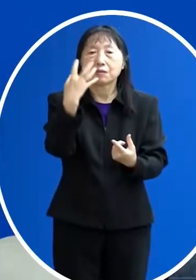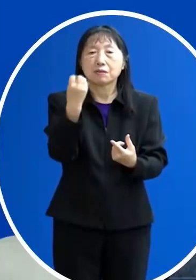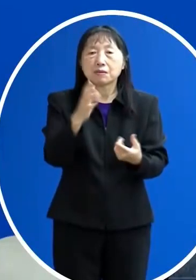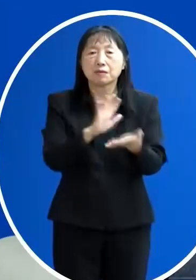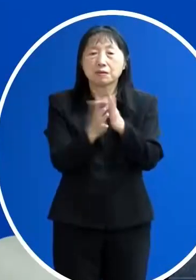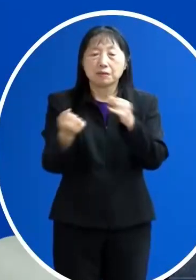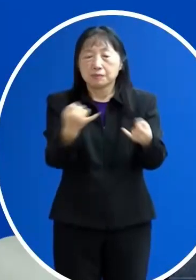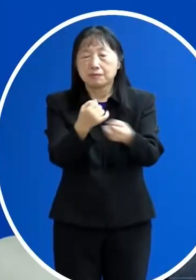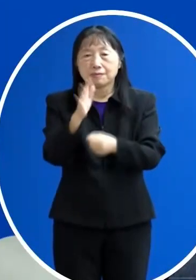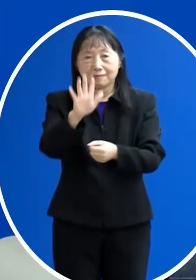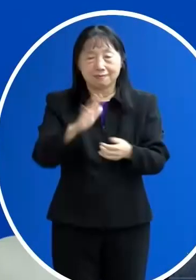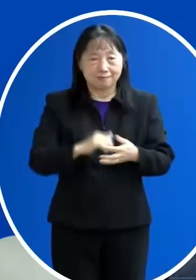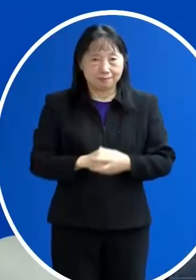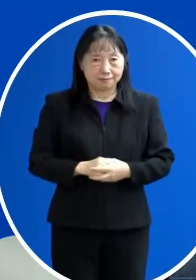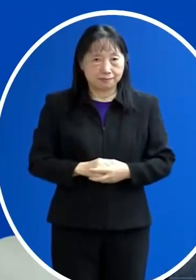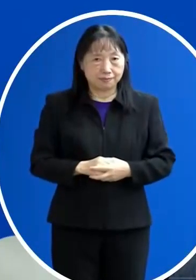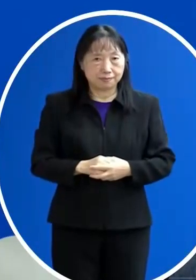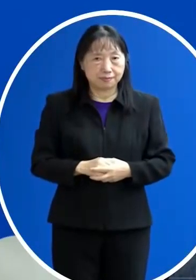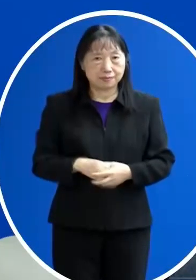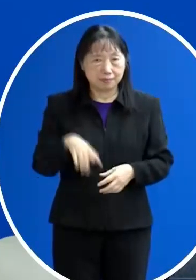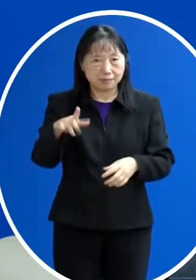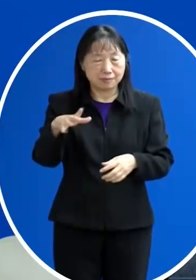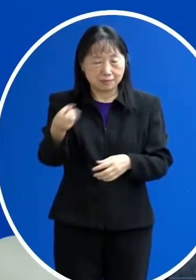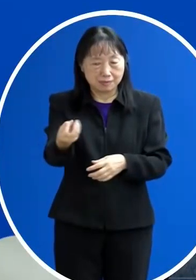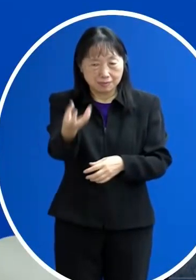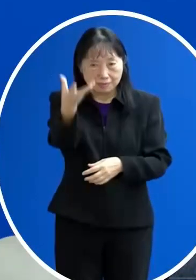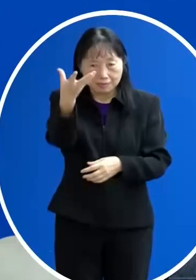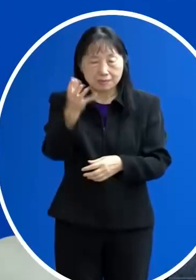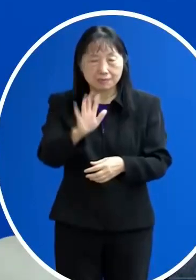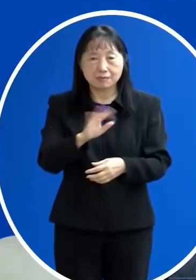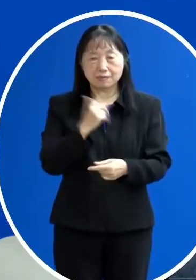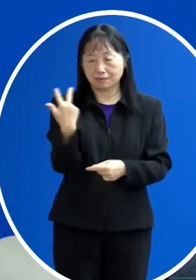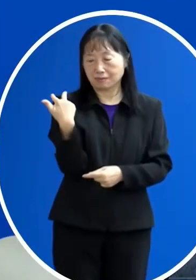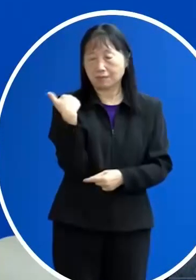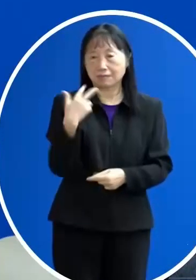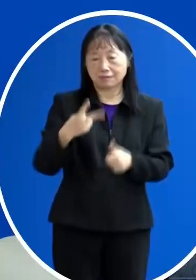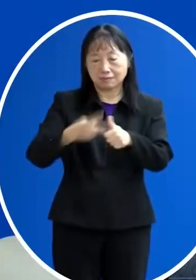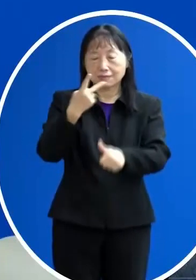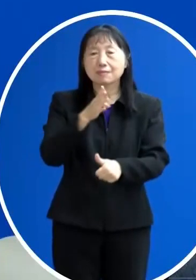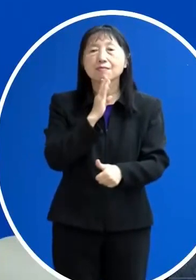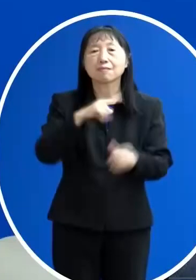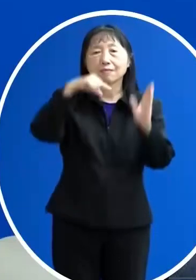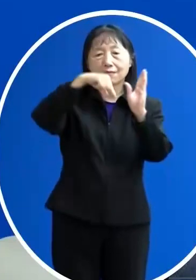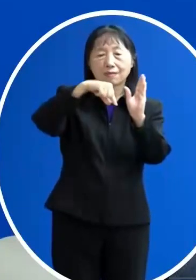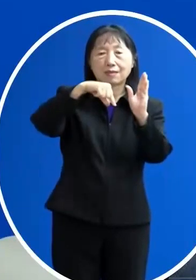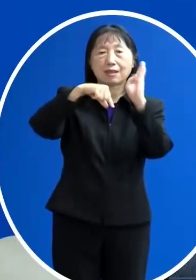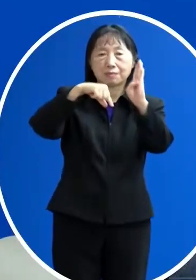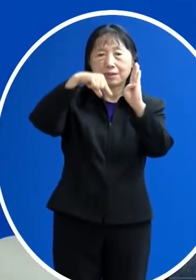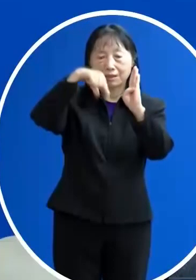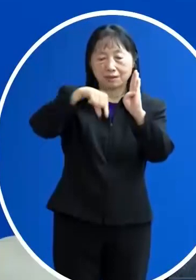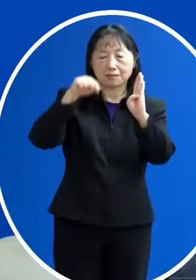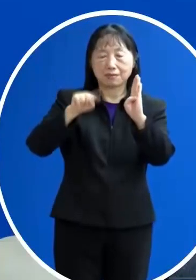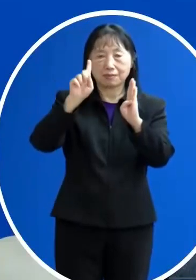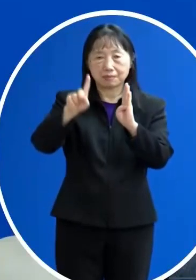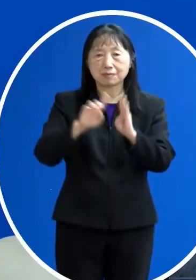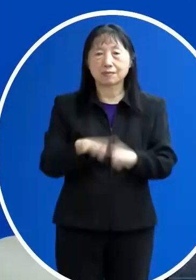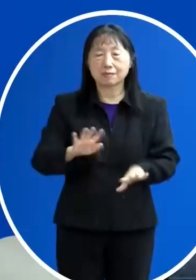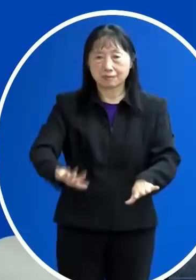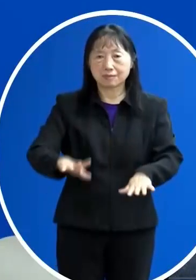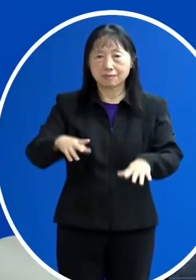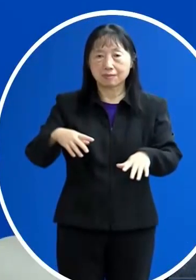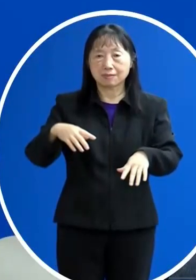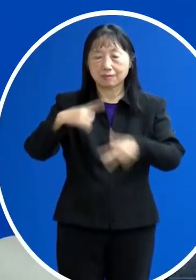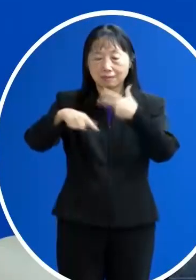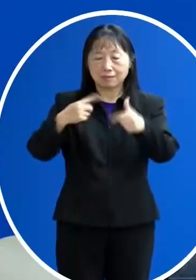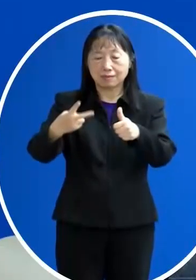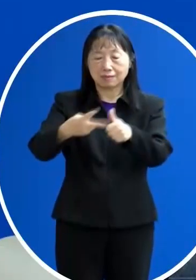兴变异株哈，都有在这个消长的一个状况哈。上周其实第二名是 BQ.1，哦，那这一周的第二名